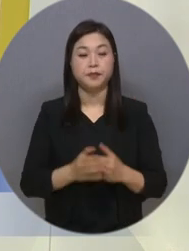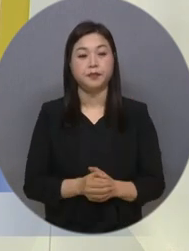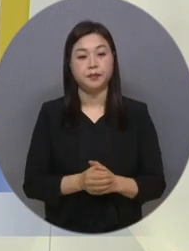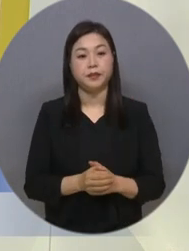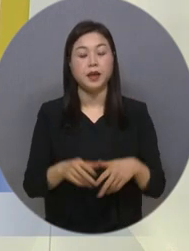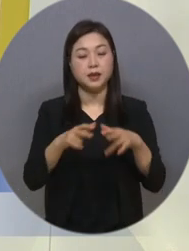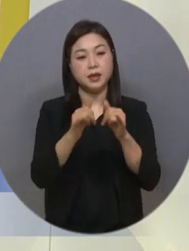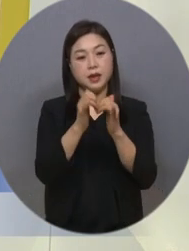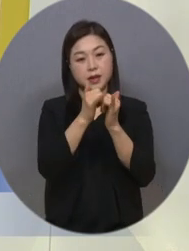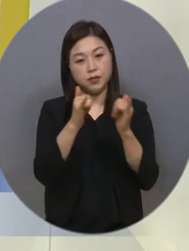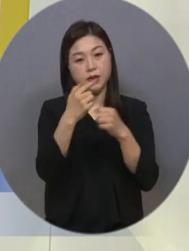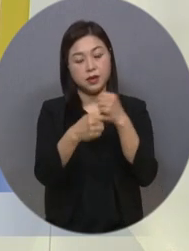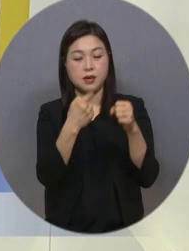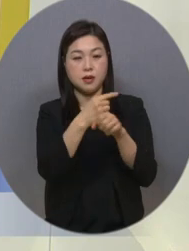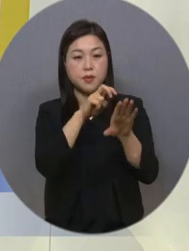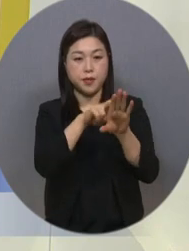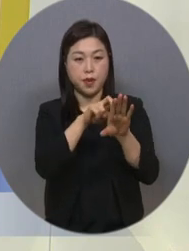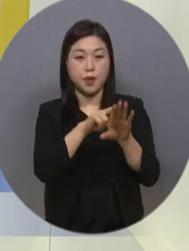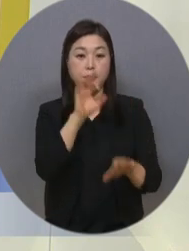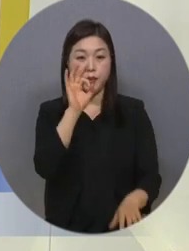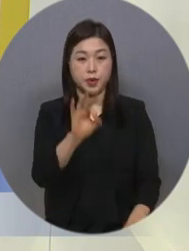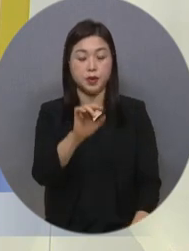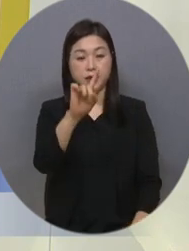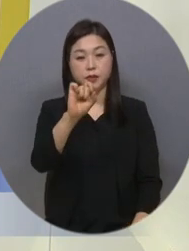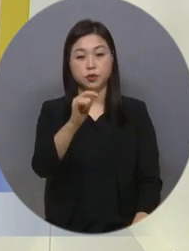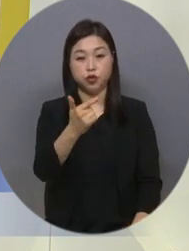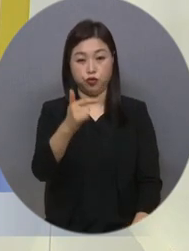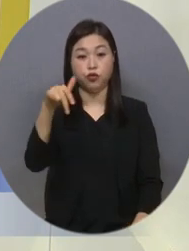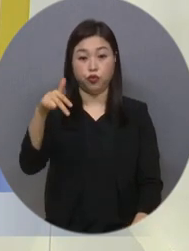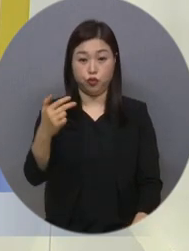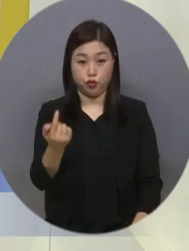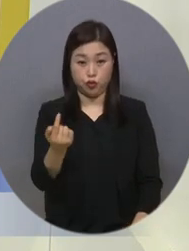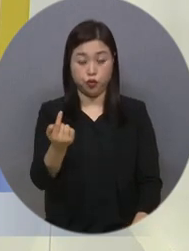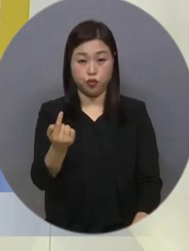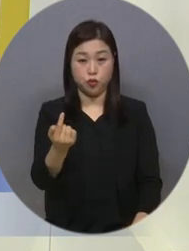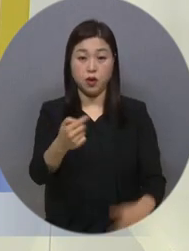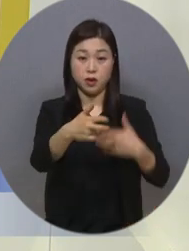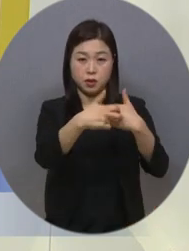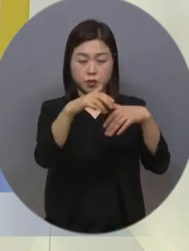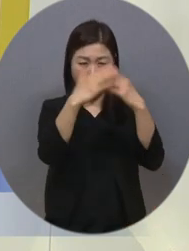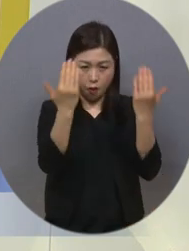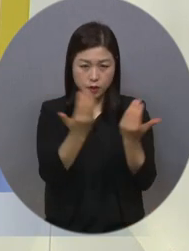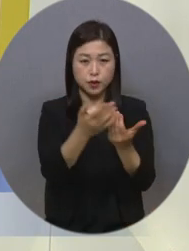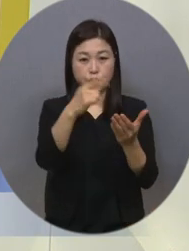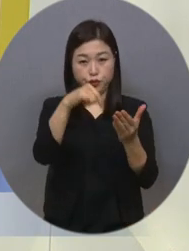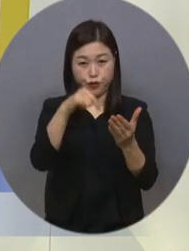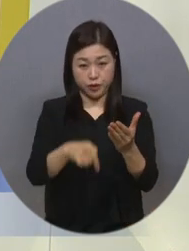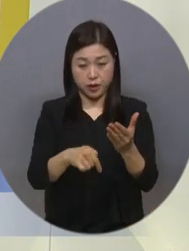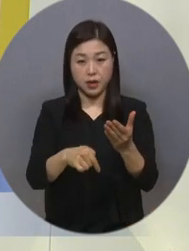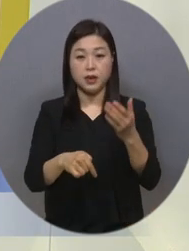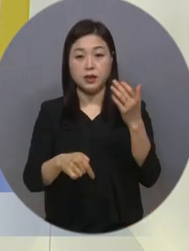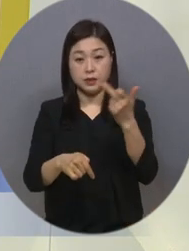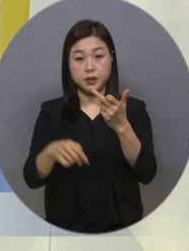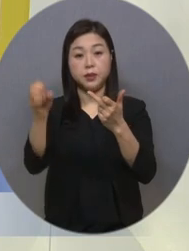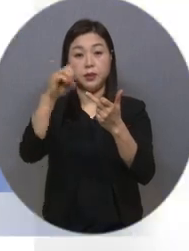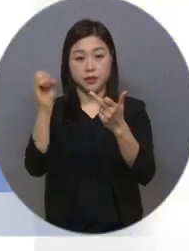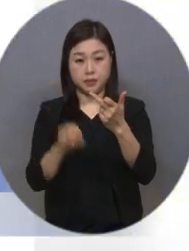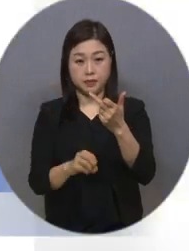장애인구의 연간 진료비는 약 16조 원으로 전체 진료비의 17%를 지출하는 것으로